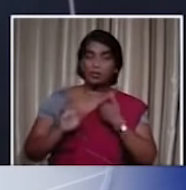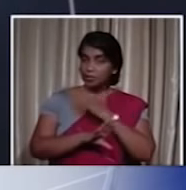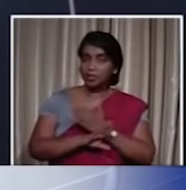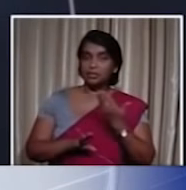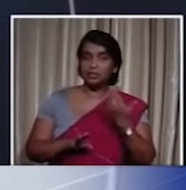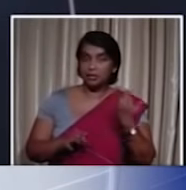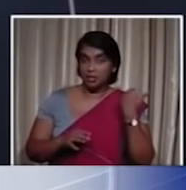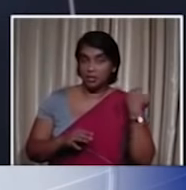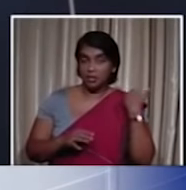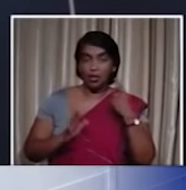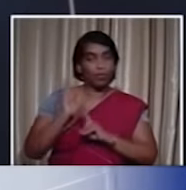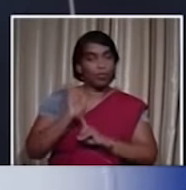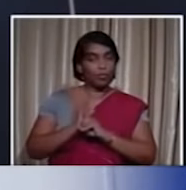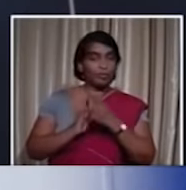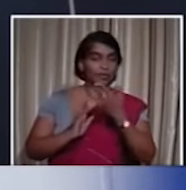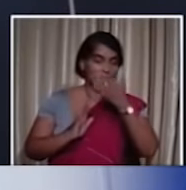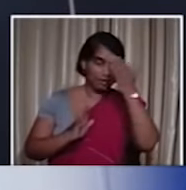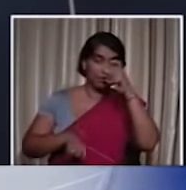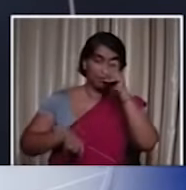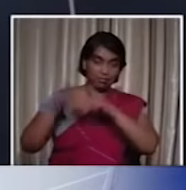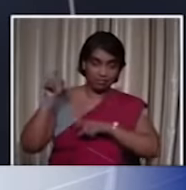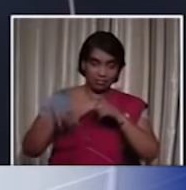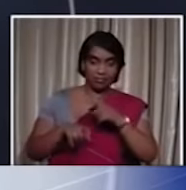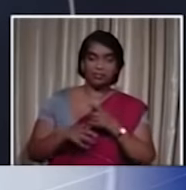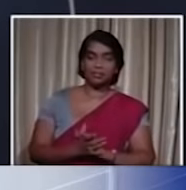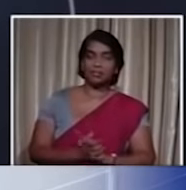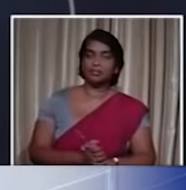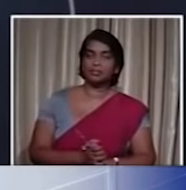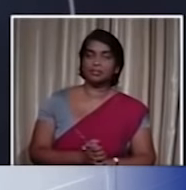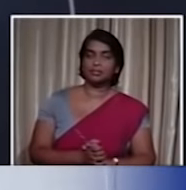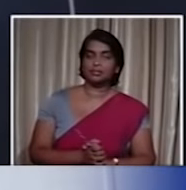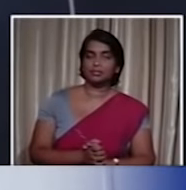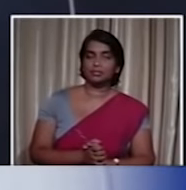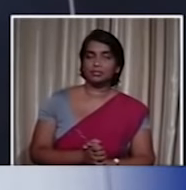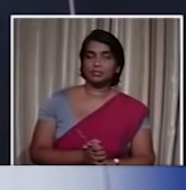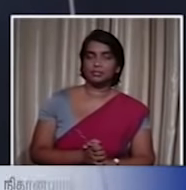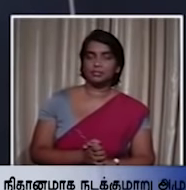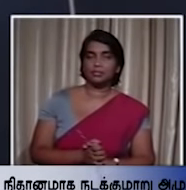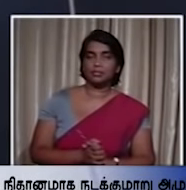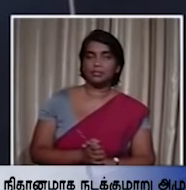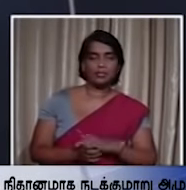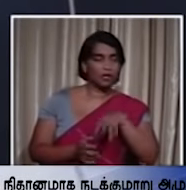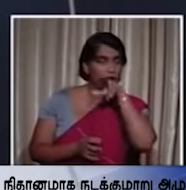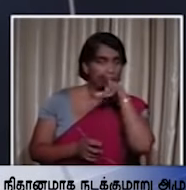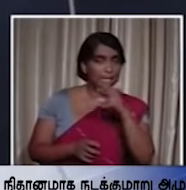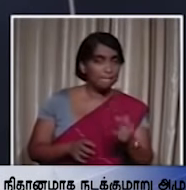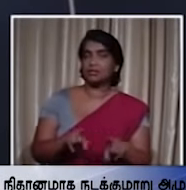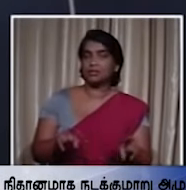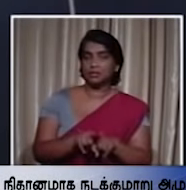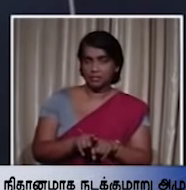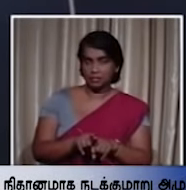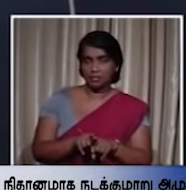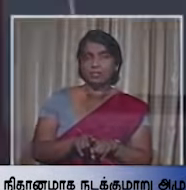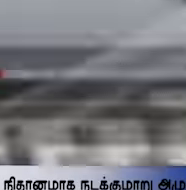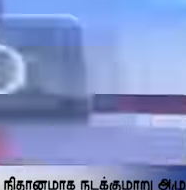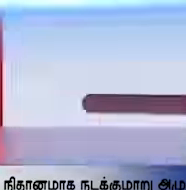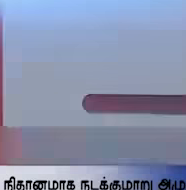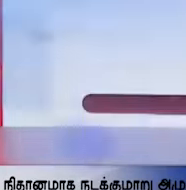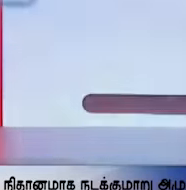பொழுது தமிழ்நீத்துவ காலத்தினும் அந்த வேளையிலே இந்த எதிர்கட்சியினர் அந்த படுகொலைகளுக்காக ஒரு கேள்வியை கேட்டிருந்தால் இன்று இந்த